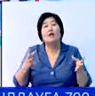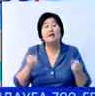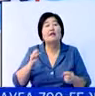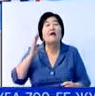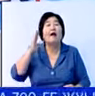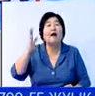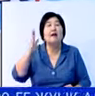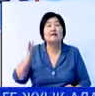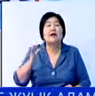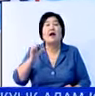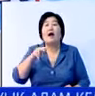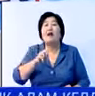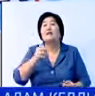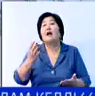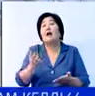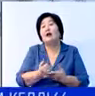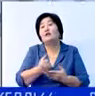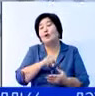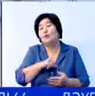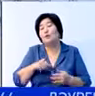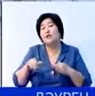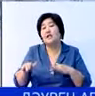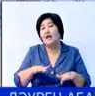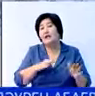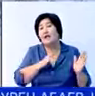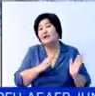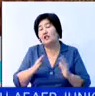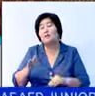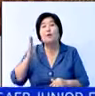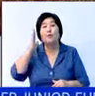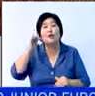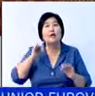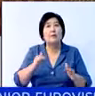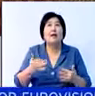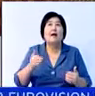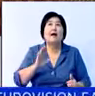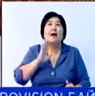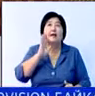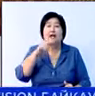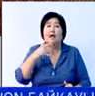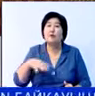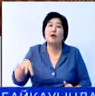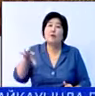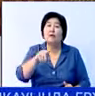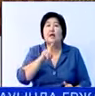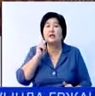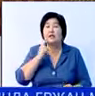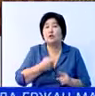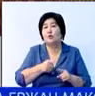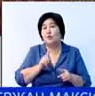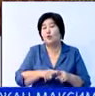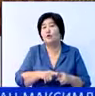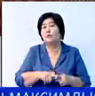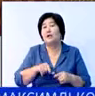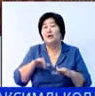алда Алла қаласа бұндай шаралар өз ретімен бола беретін болады. Қазіргі таңда айтпаймын, енді барлық жастар дерлік осы шарадан қойып